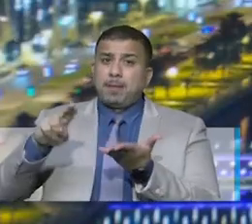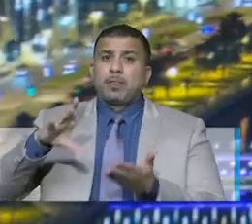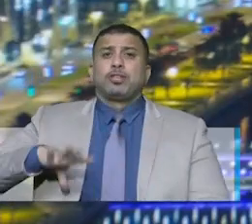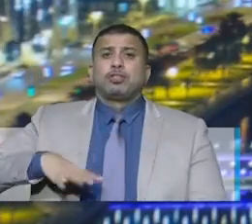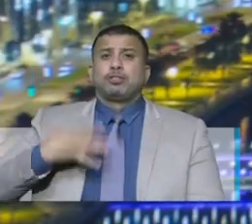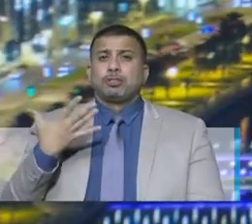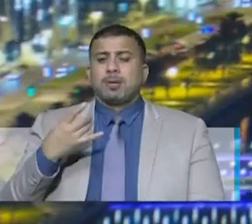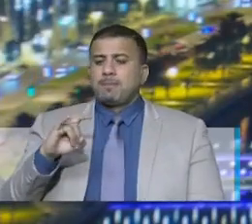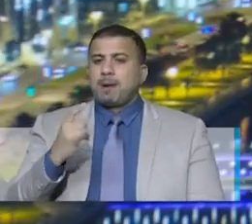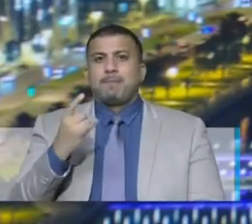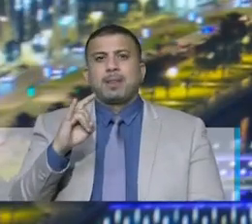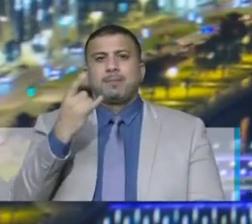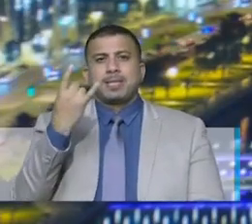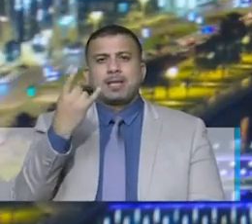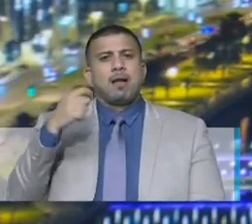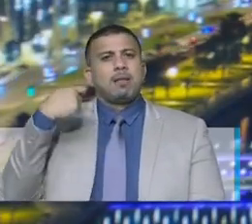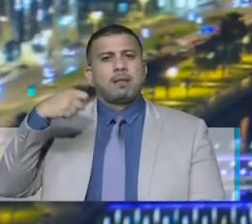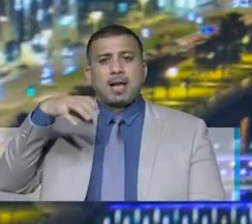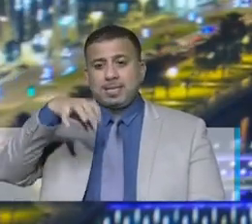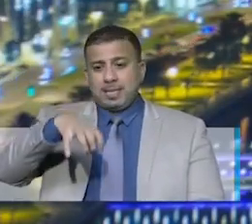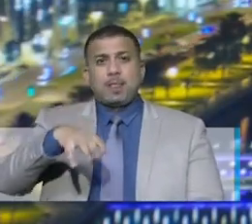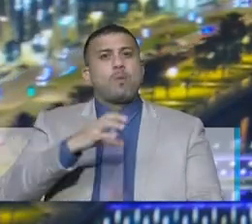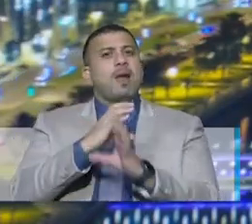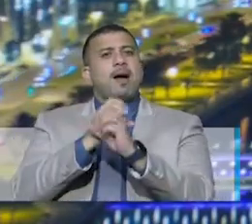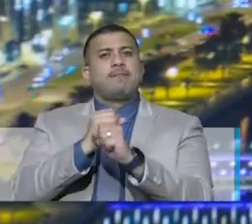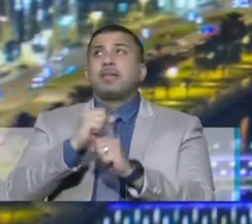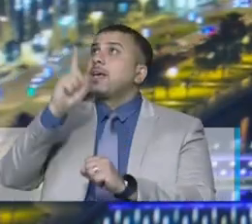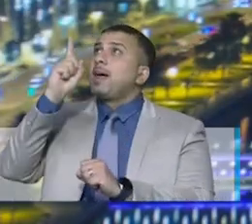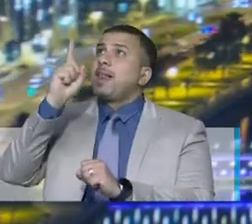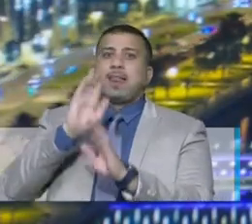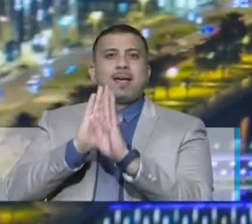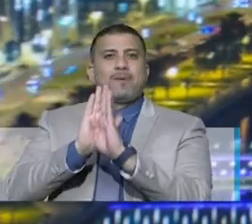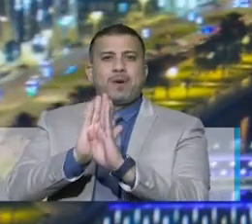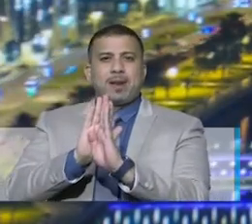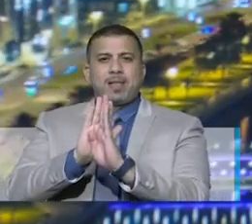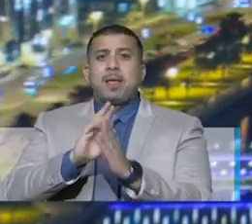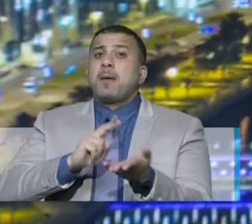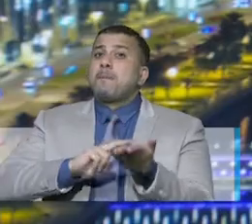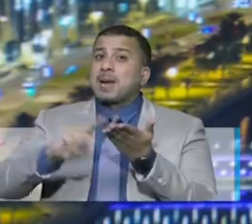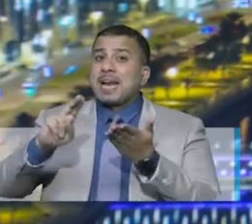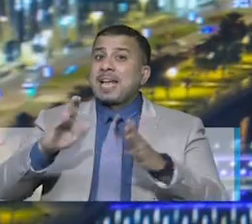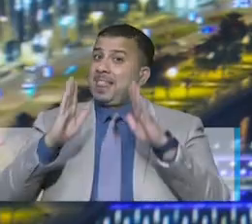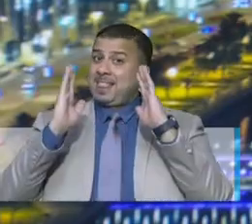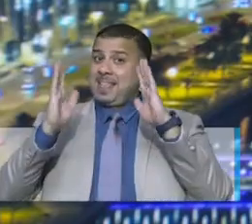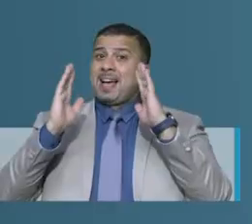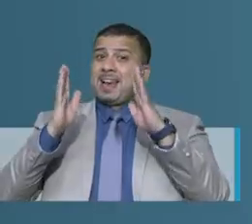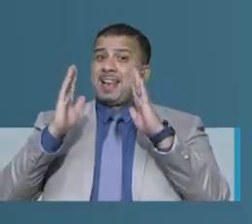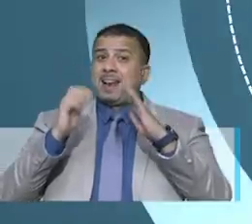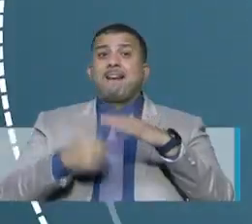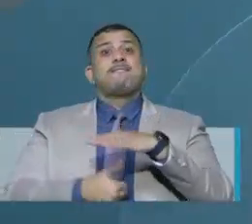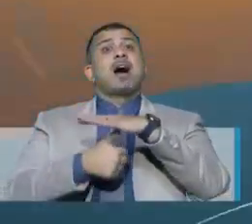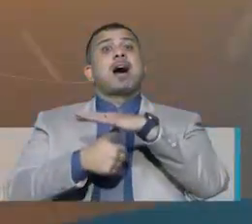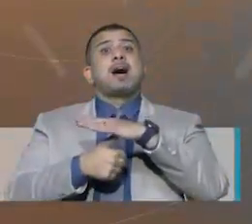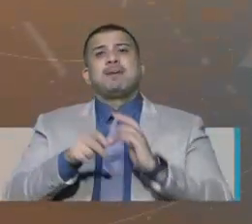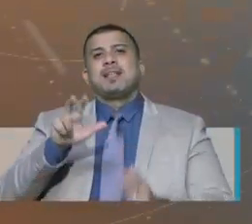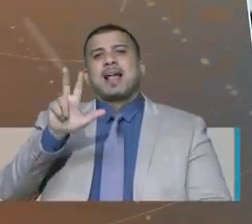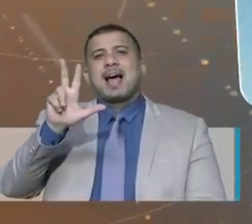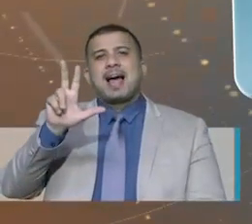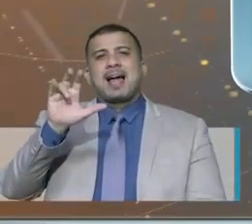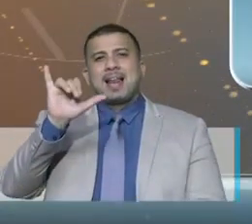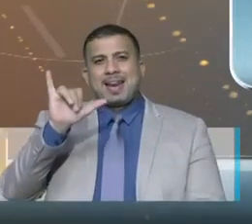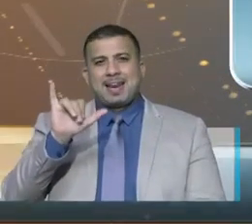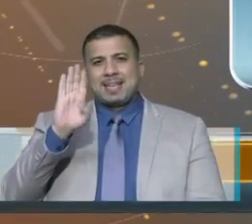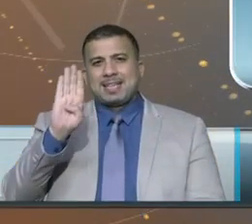بعث صاحب السمو الشيخ محمد بن زايد ال نهيان رئيس الدوله حفظه الله ورعاه برقيه تهنئه الى